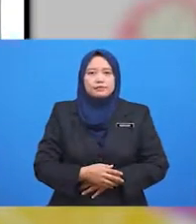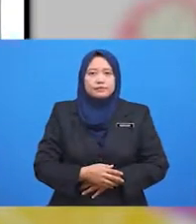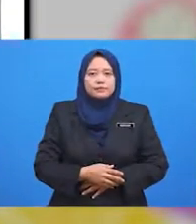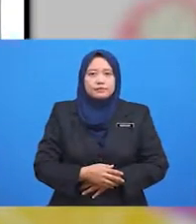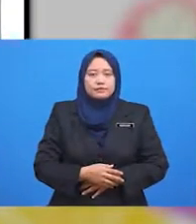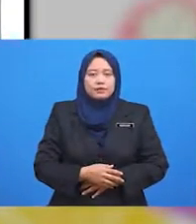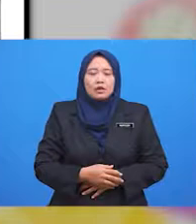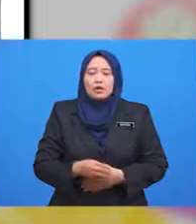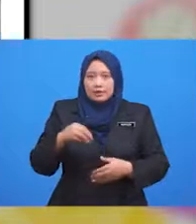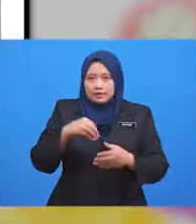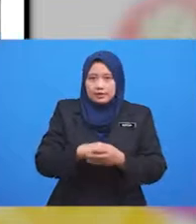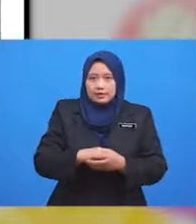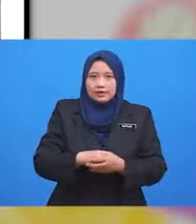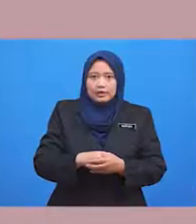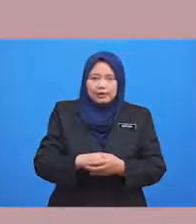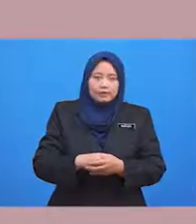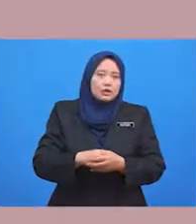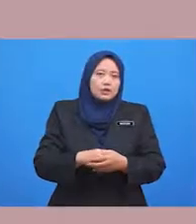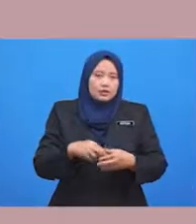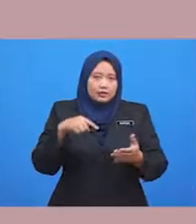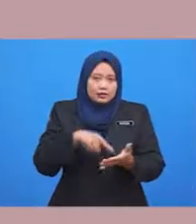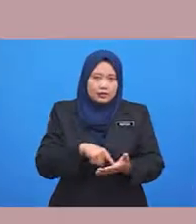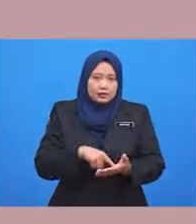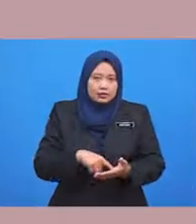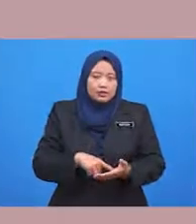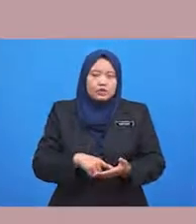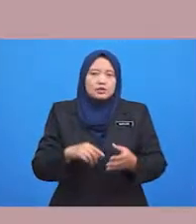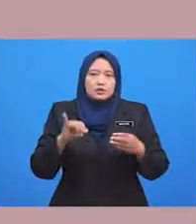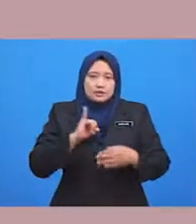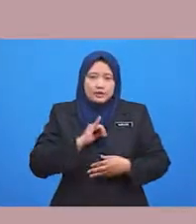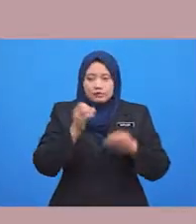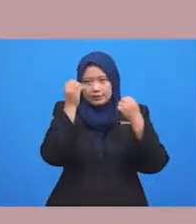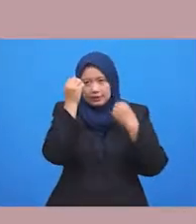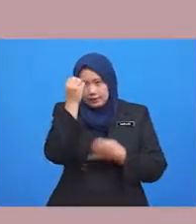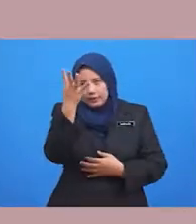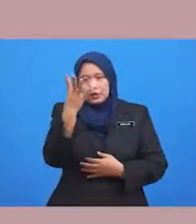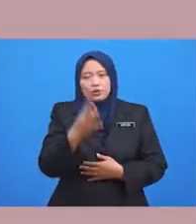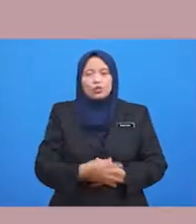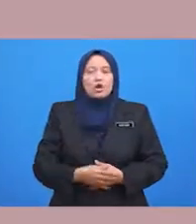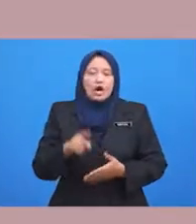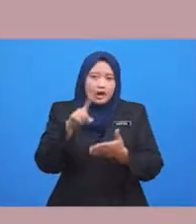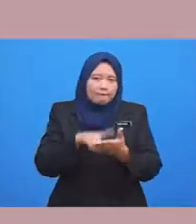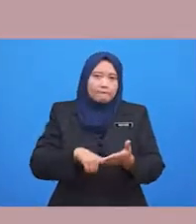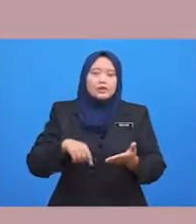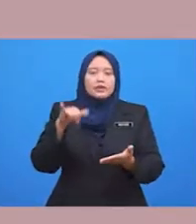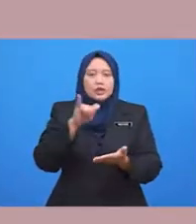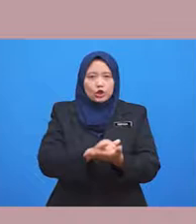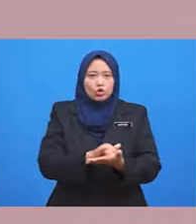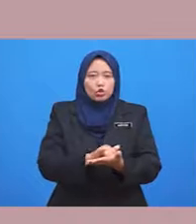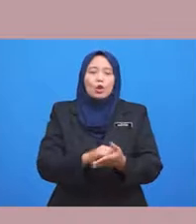Dalam segmen ini, cikgu akan menerangkan secara ringkas mengenai mesin ultrasound.